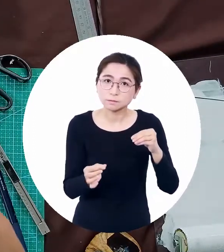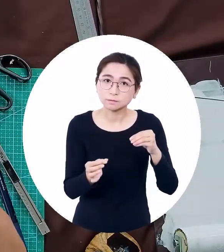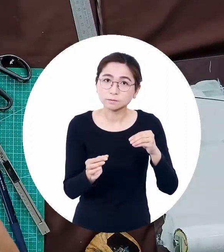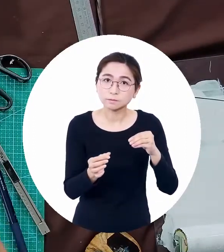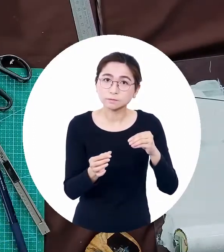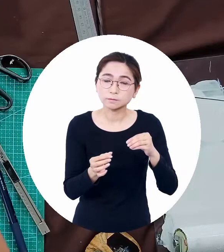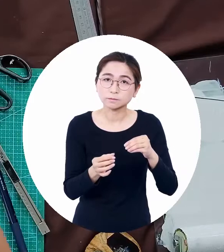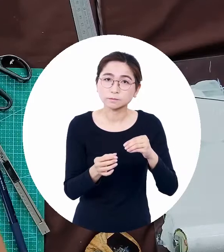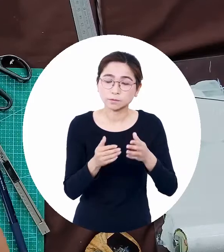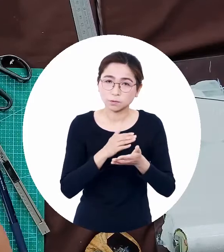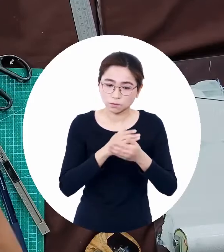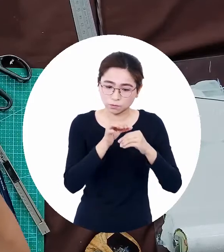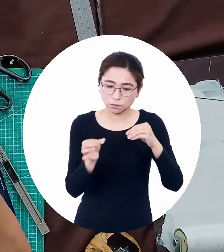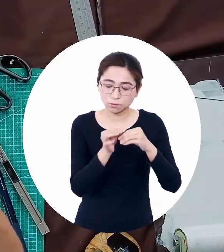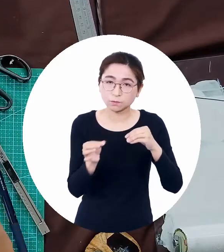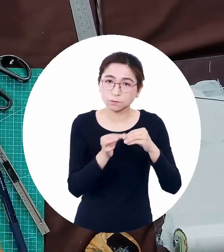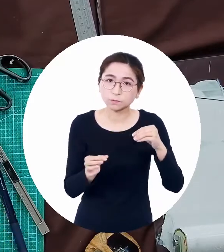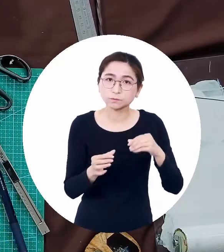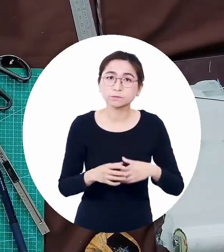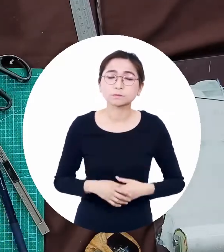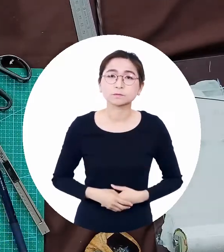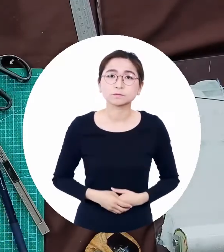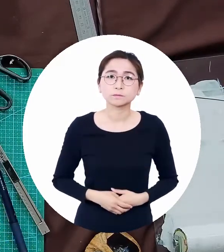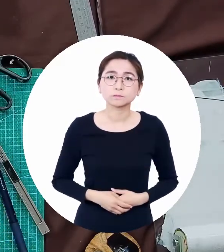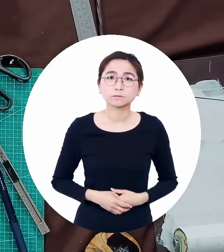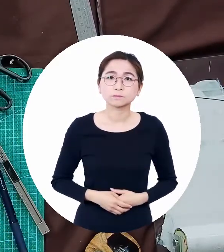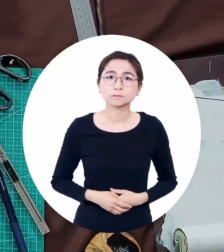以少少清走佢啦。